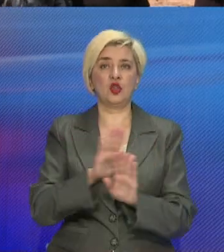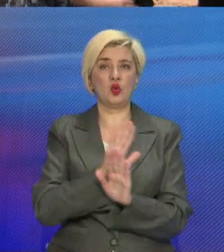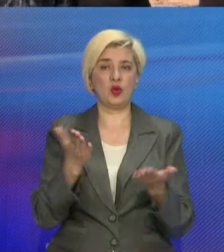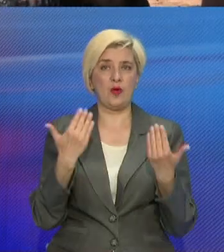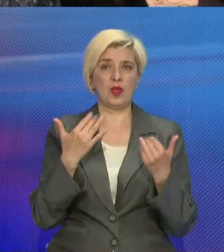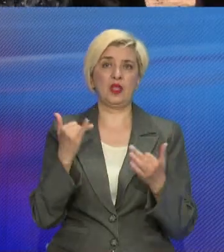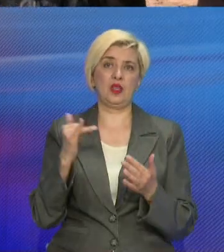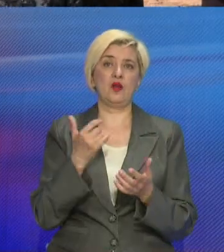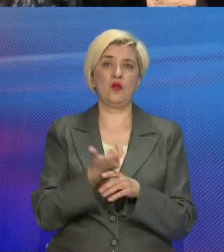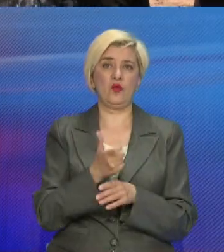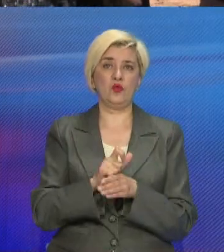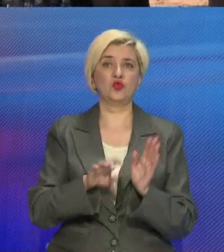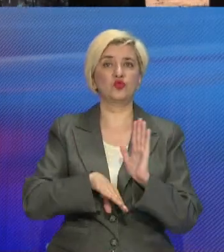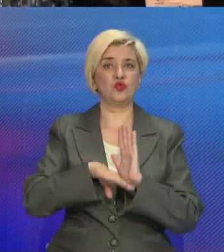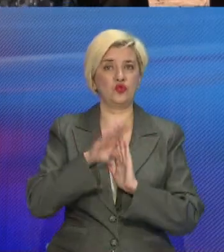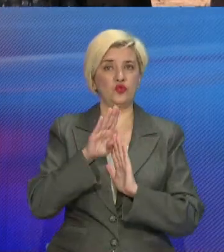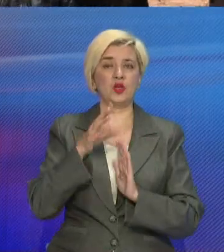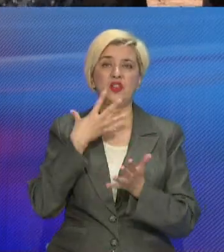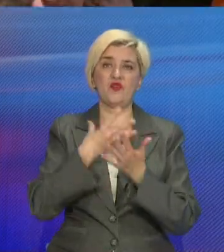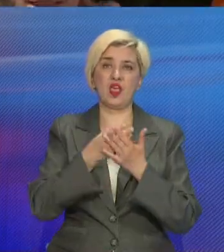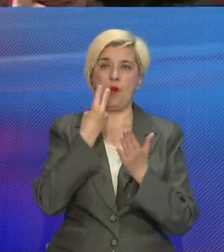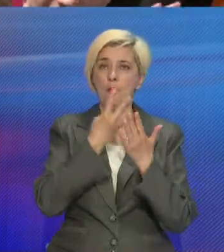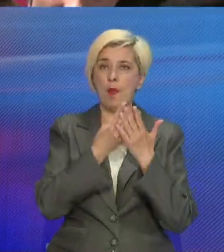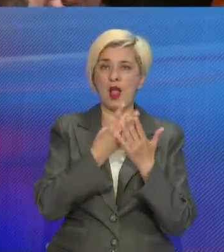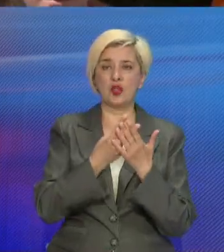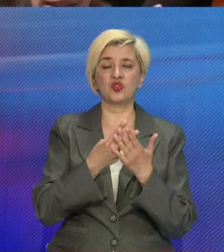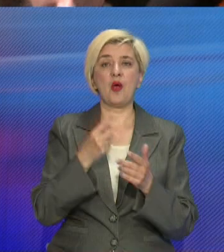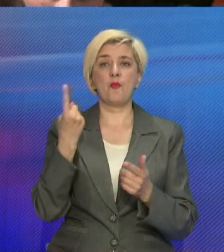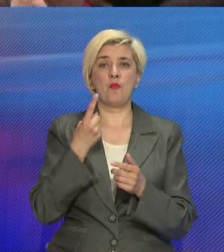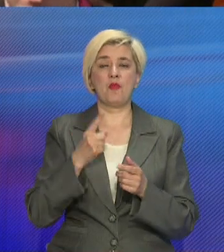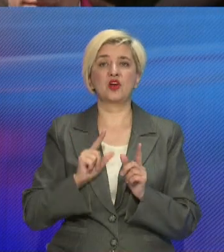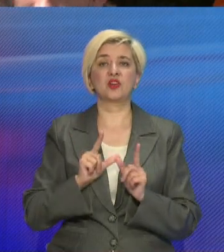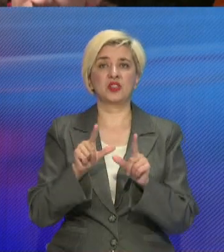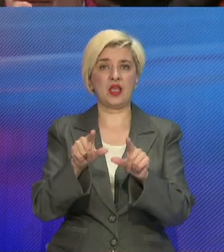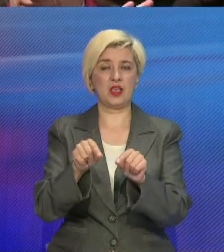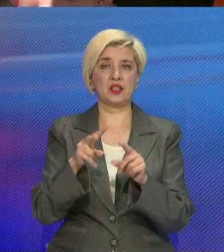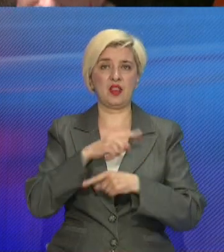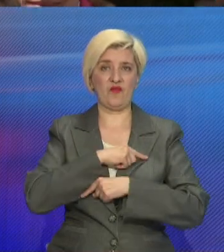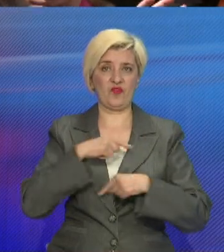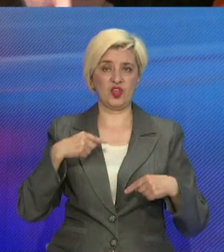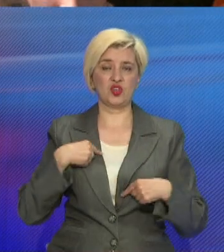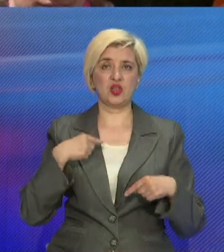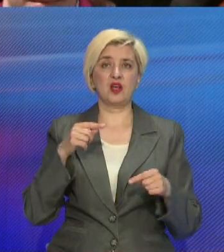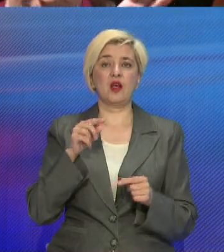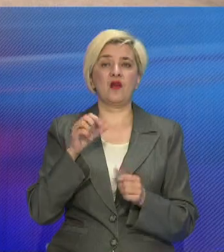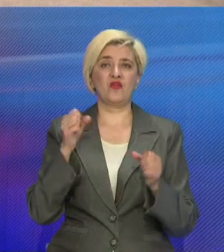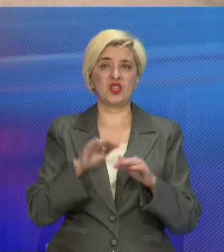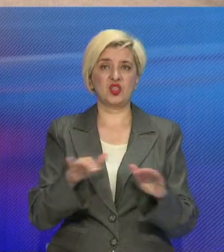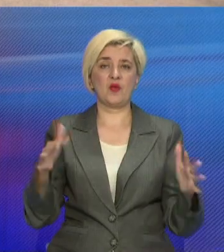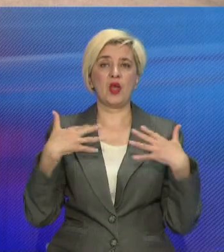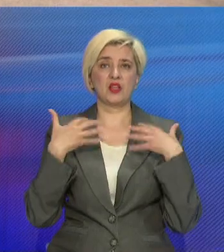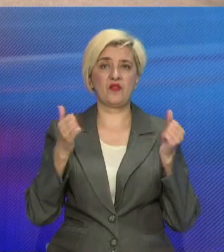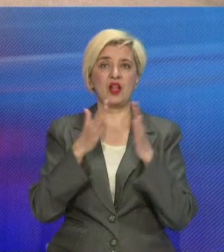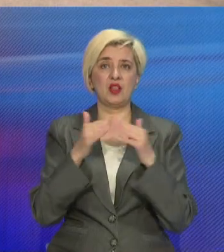адпачылі, але і значна палепшылі свае паказчыкі. Першы заезд на фінішы. Як было праанансавана, у дзіцячым аздараўленчым